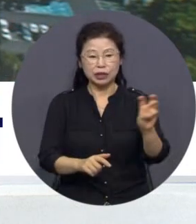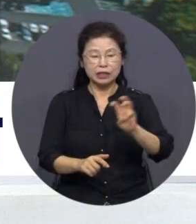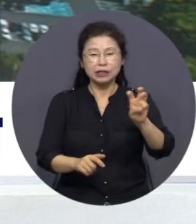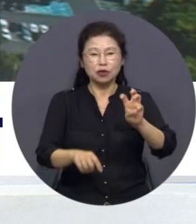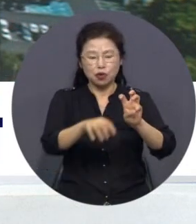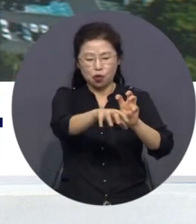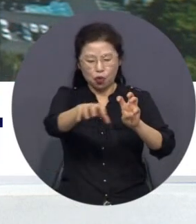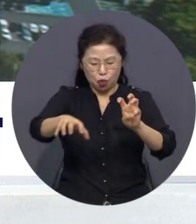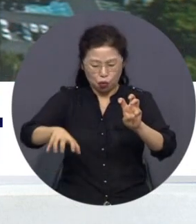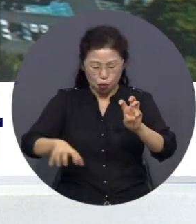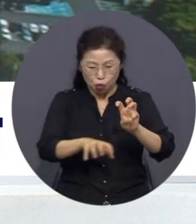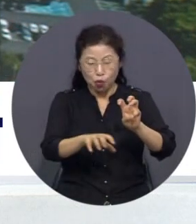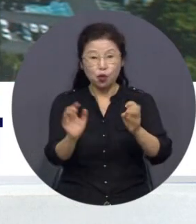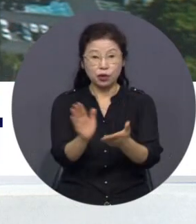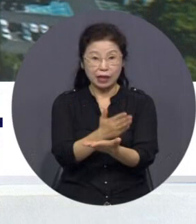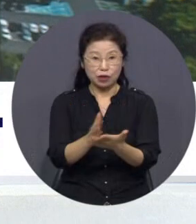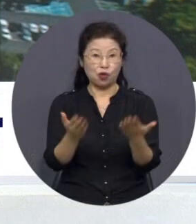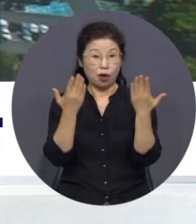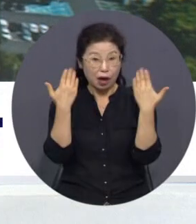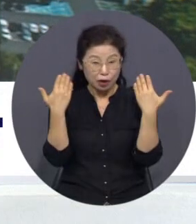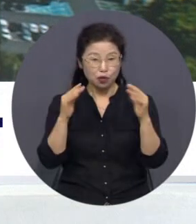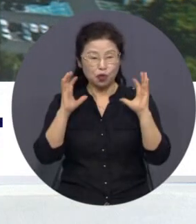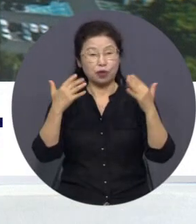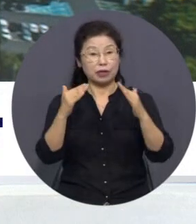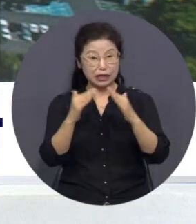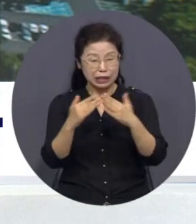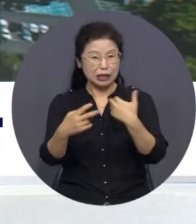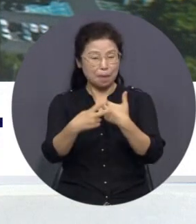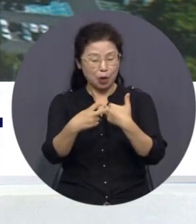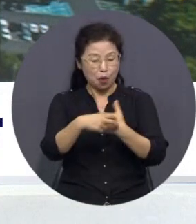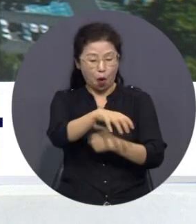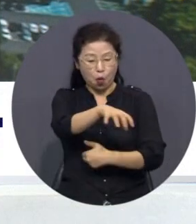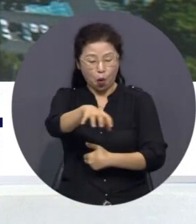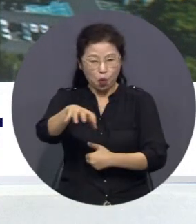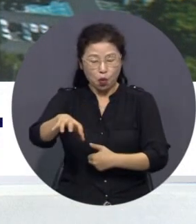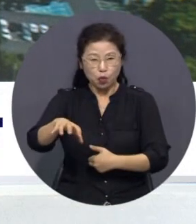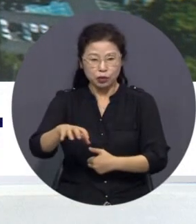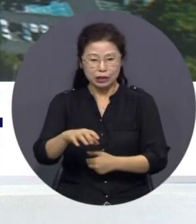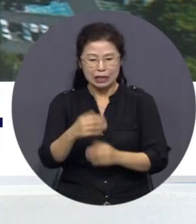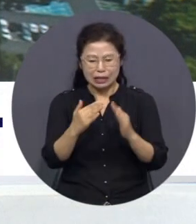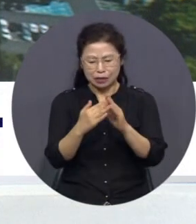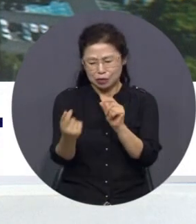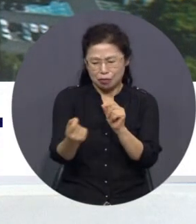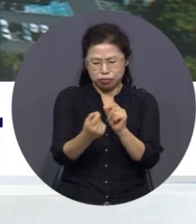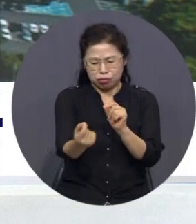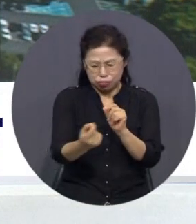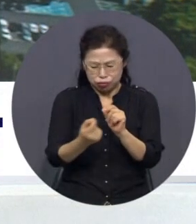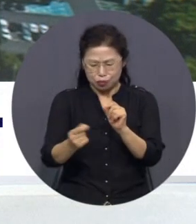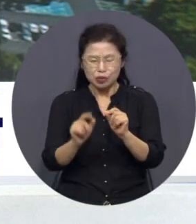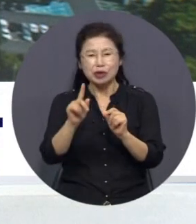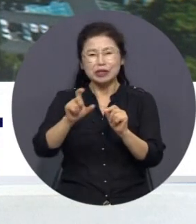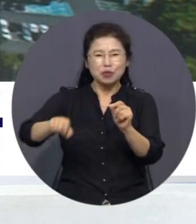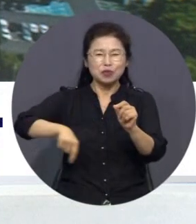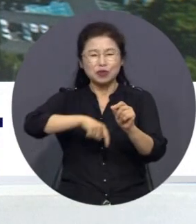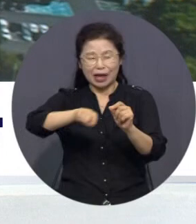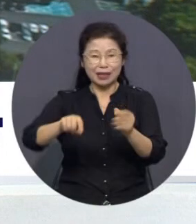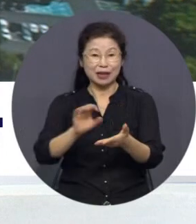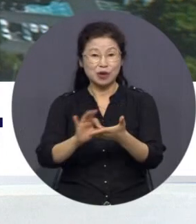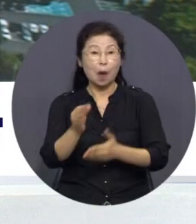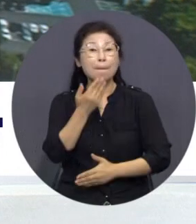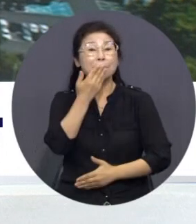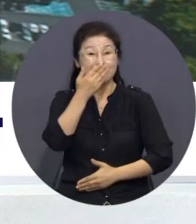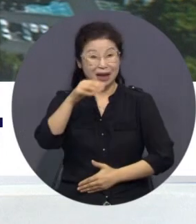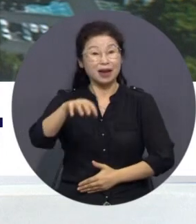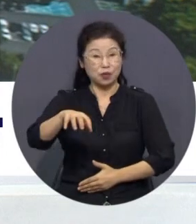생활권으로 나눠서 이 학교나 어린이집, 병의원을 누구나 집에서 15분 거리에서 이용할 수